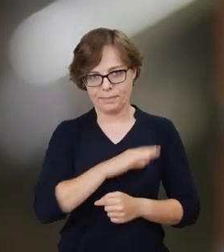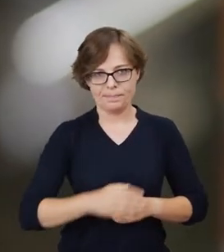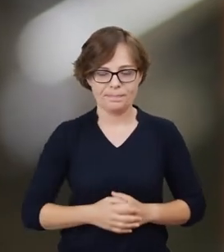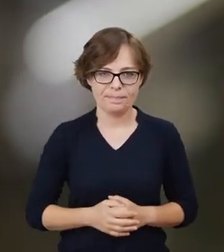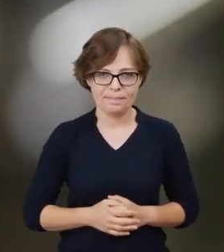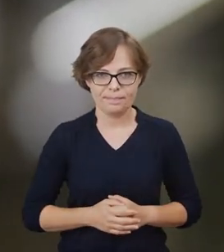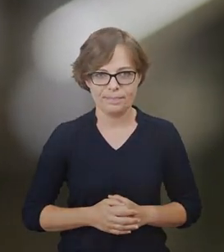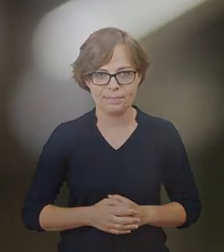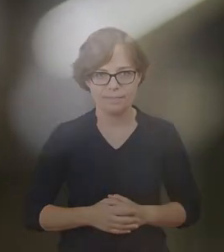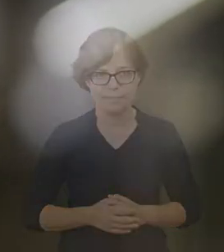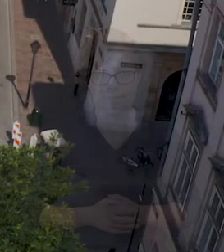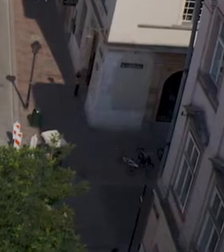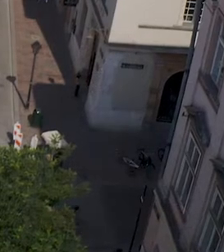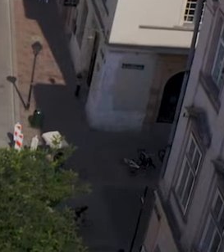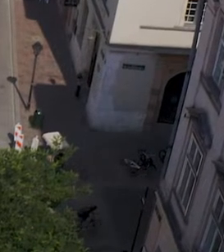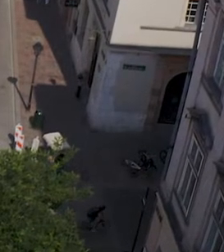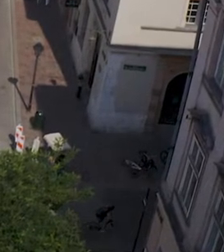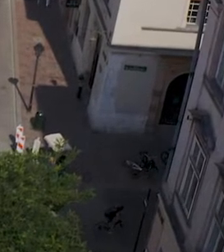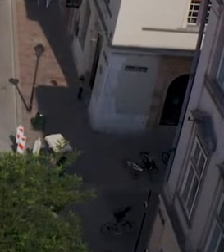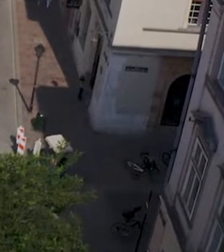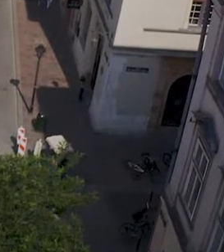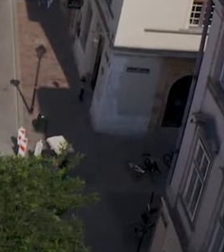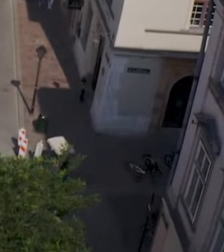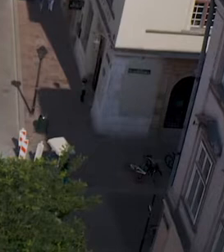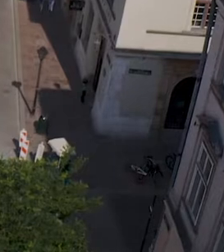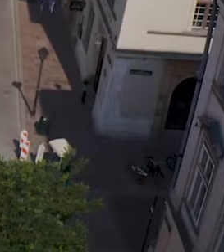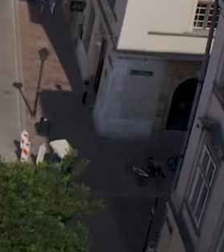Damy, 3 dni później umarł.